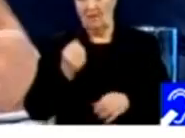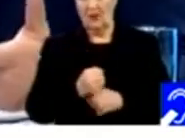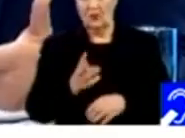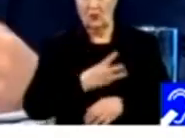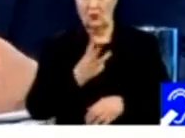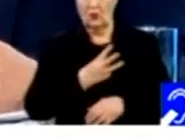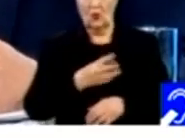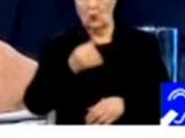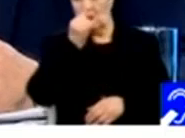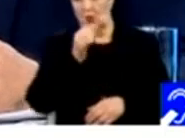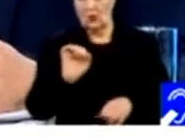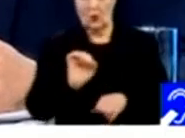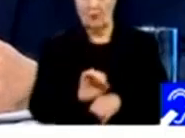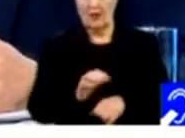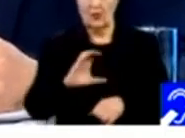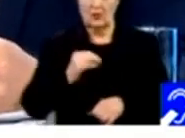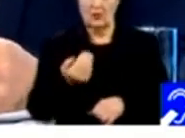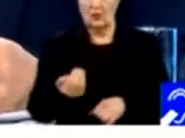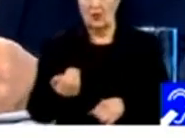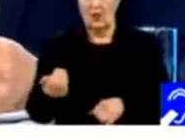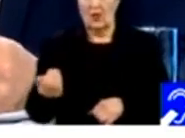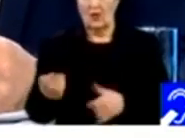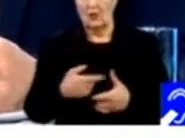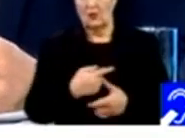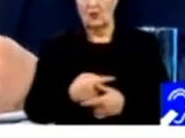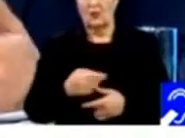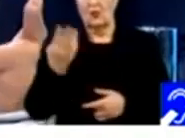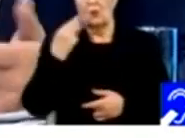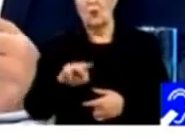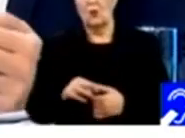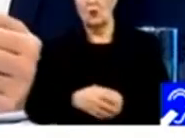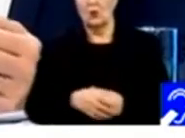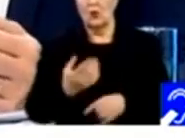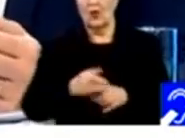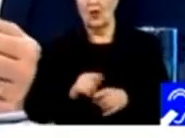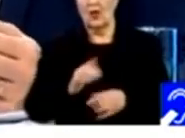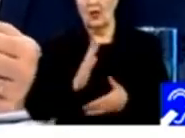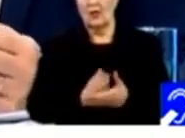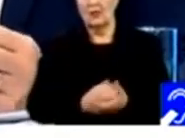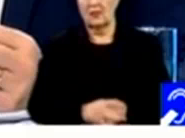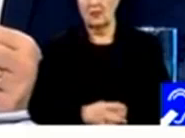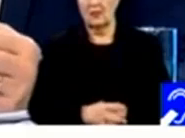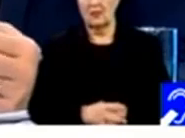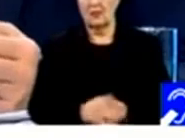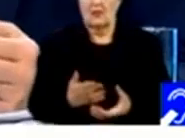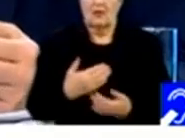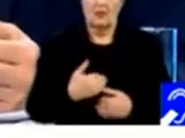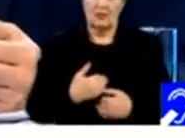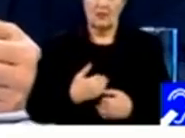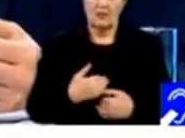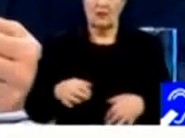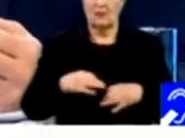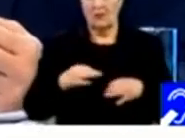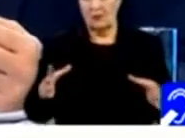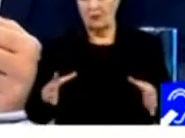dorește. Nu poți să-l oprești pe socialist să-și etaleze în modul în care știe să-și sărbătorească o sărbătoare sau alta. Eu sărbătoresc